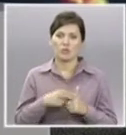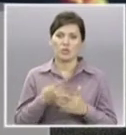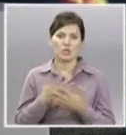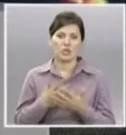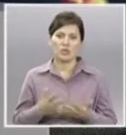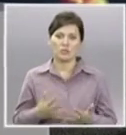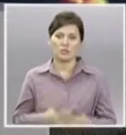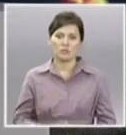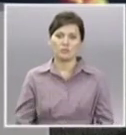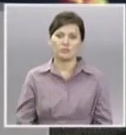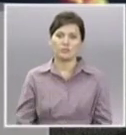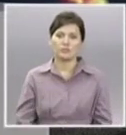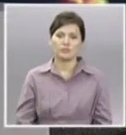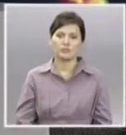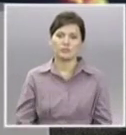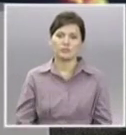далее. И